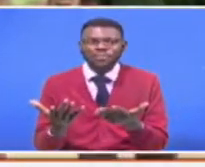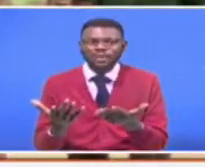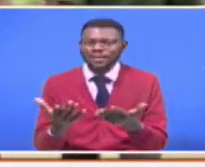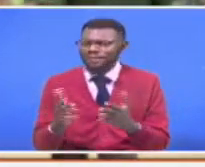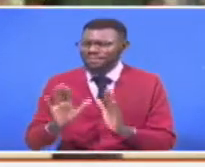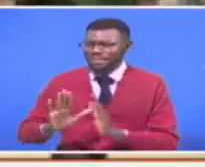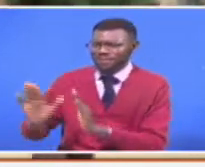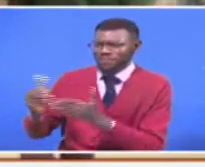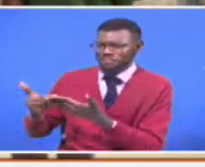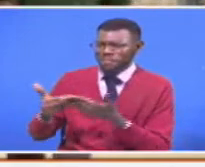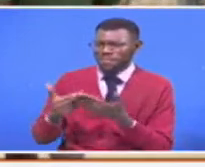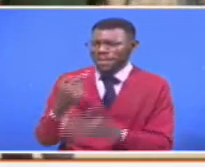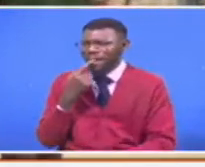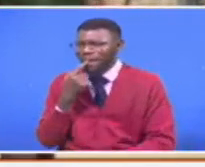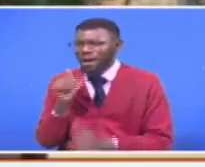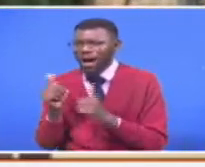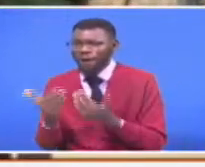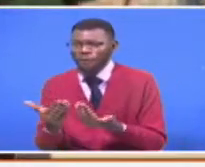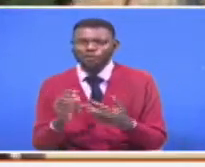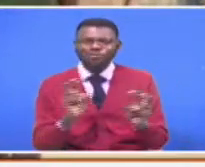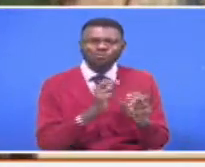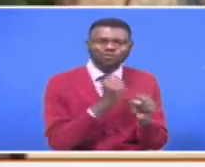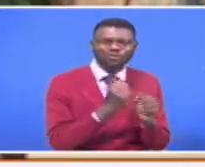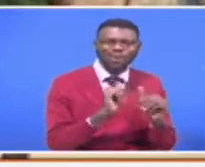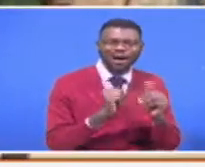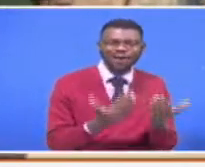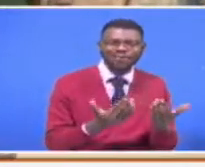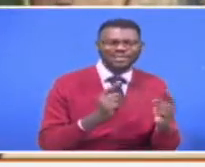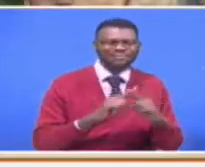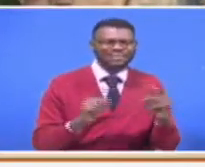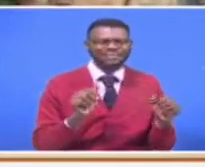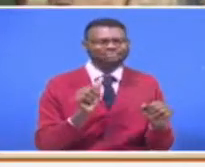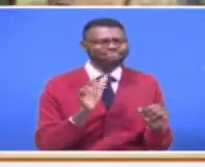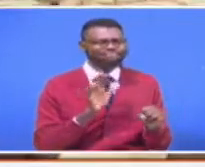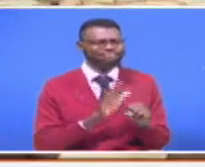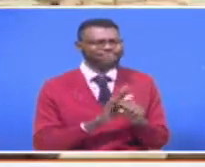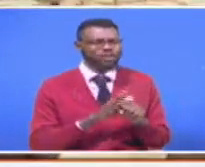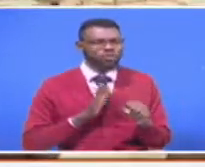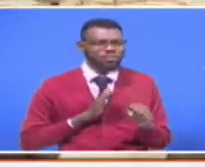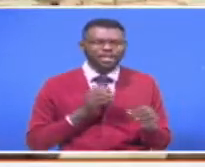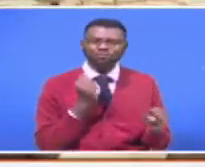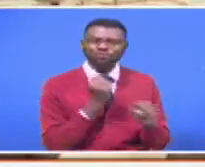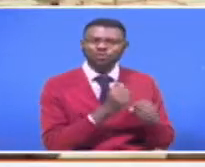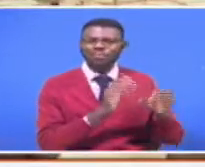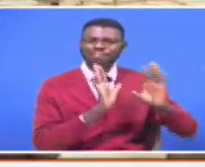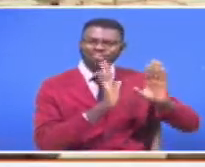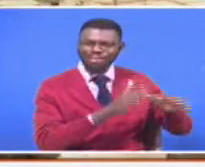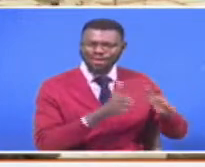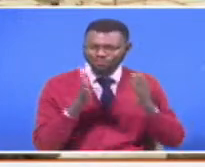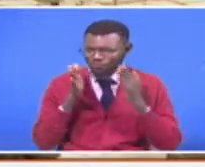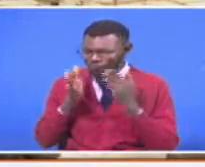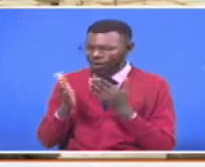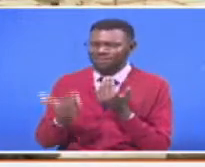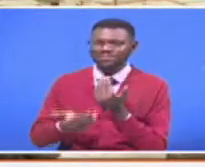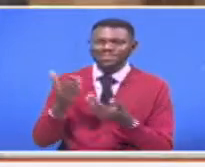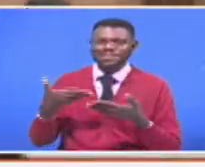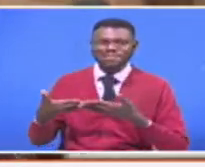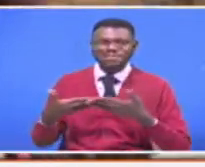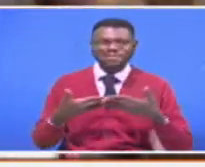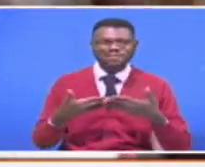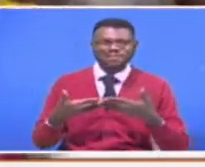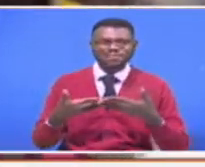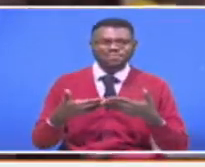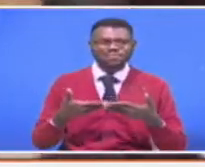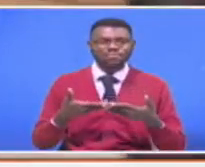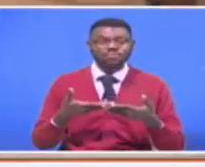wanao. Hata hivyo, wengi hulazimika kukatiza shughuli hiyo. One can say the cost of living is high,